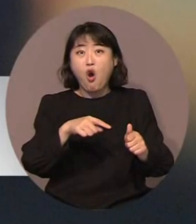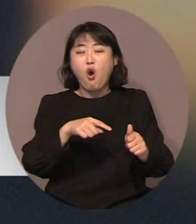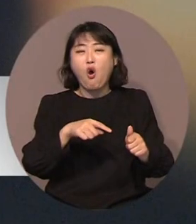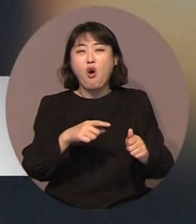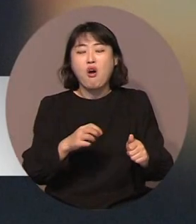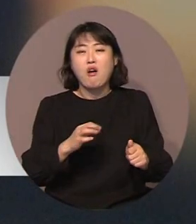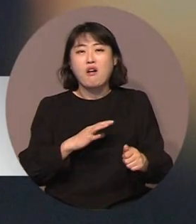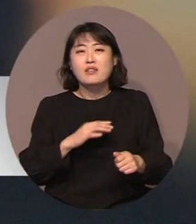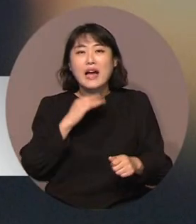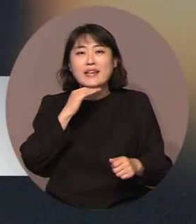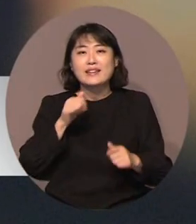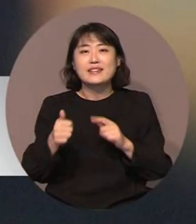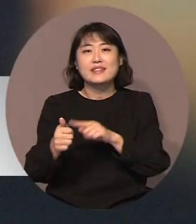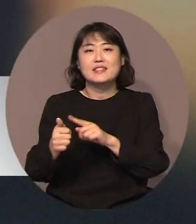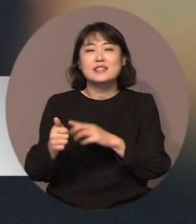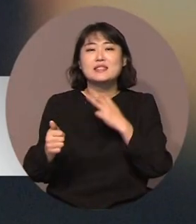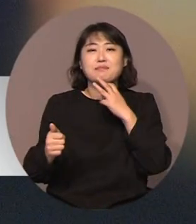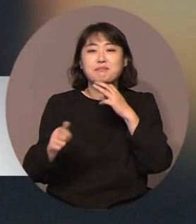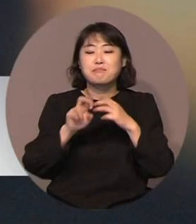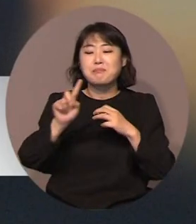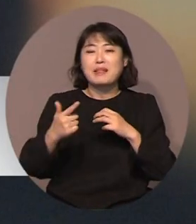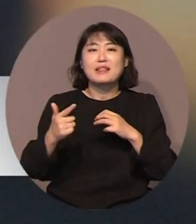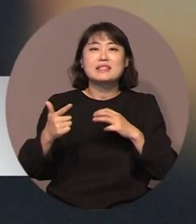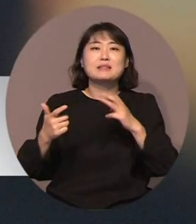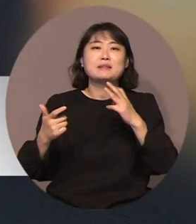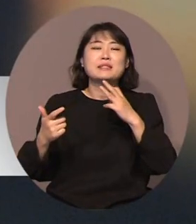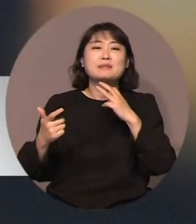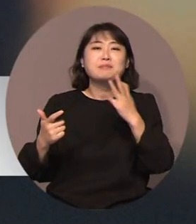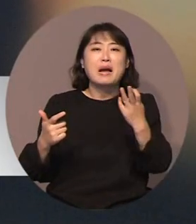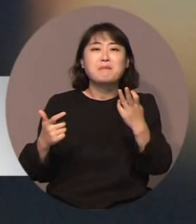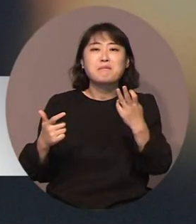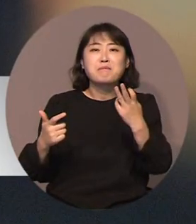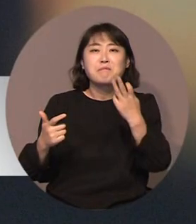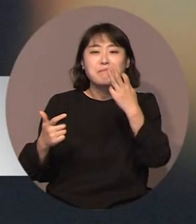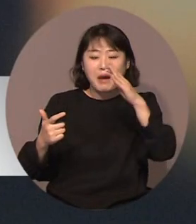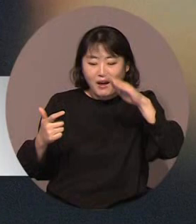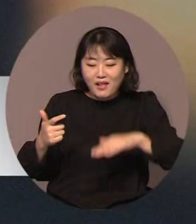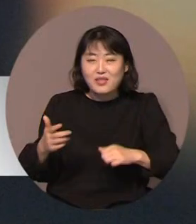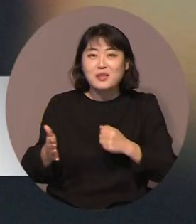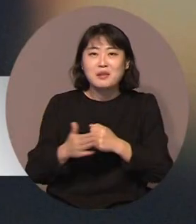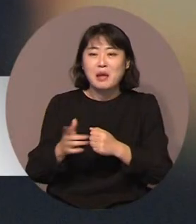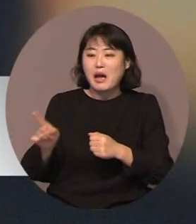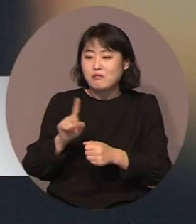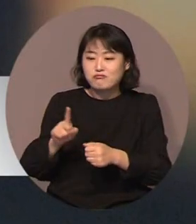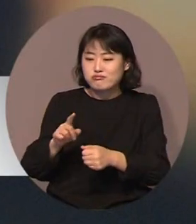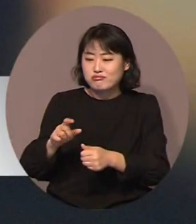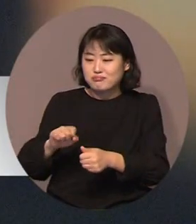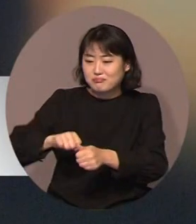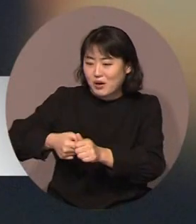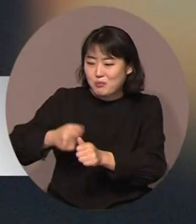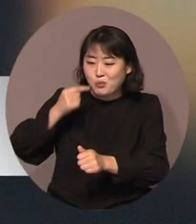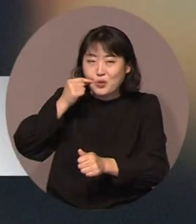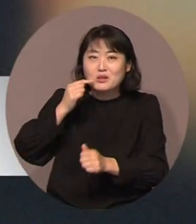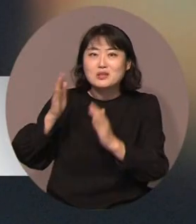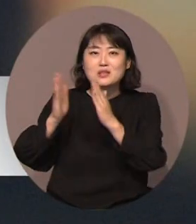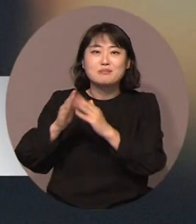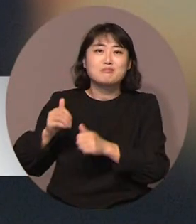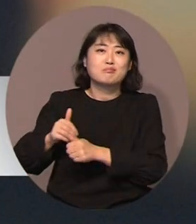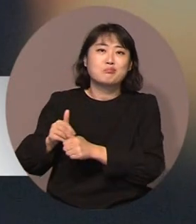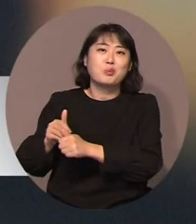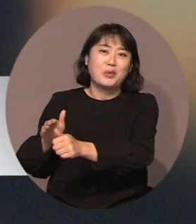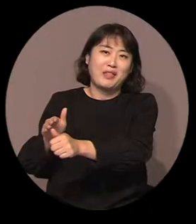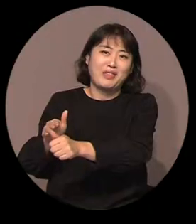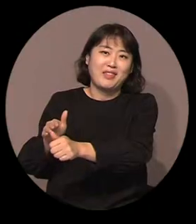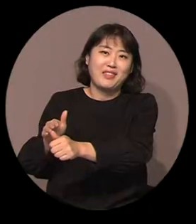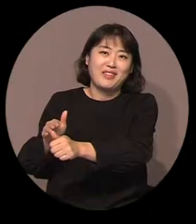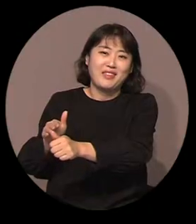학생이 만 13세 촉법 소년이란 이유로 아무런 조치도 취하지 못하고 귀가시켰습니다. 김광현 기자 보도입니다.